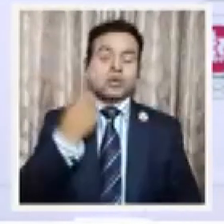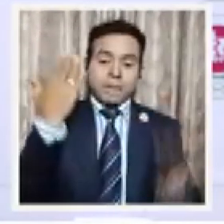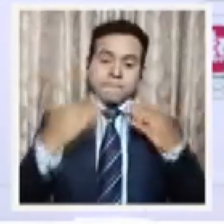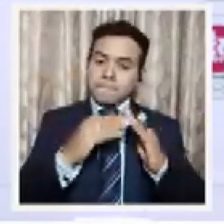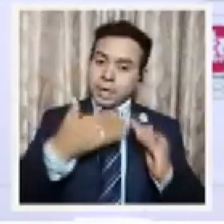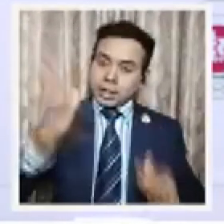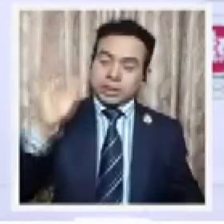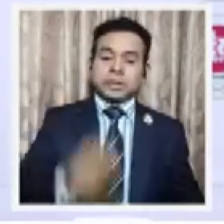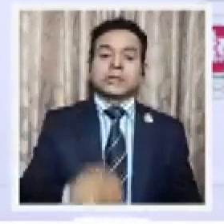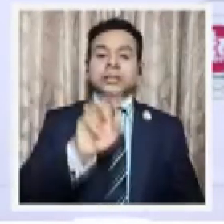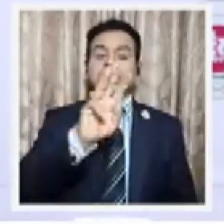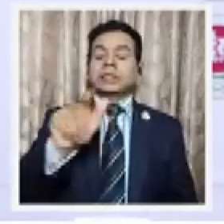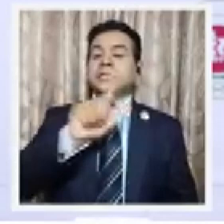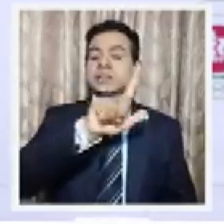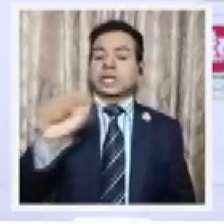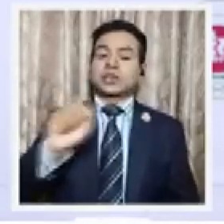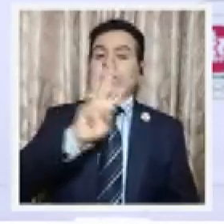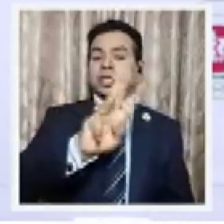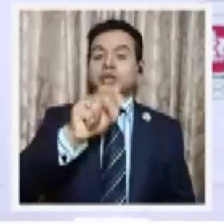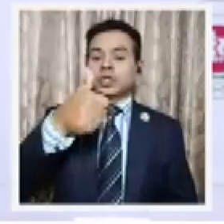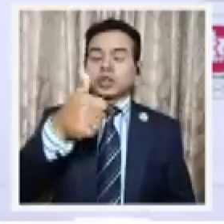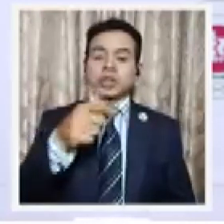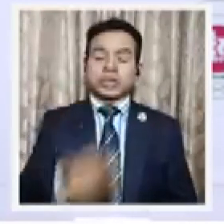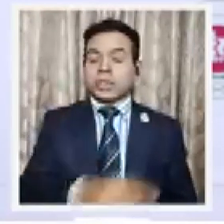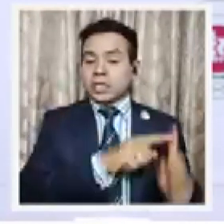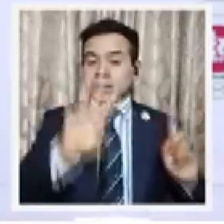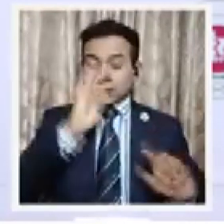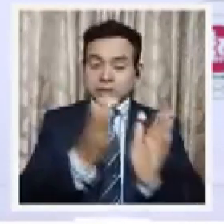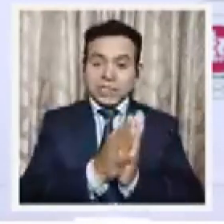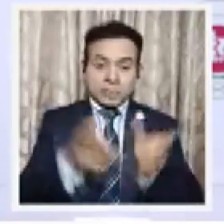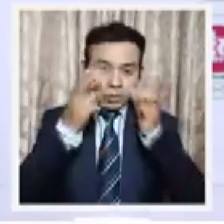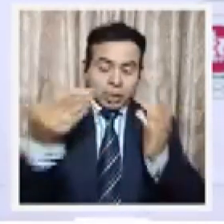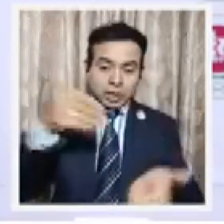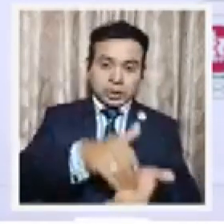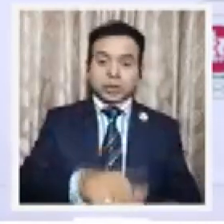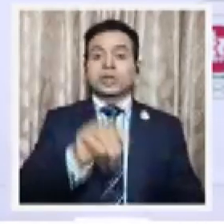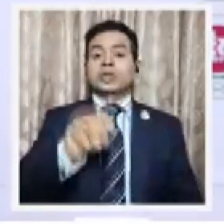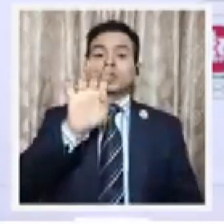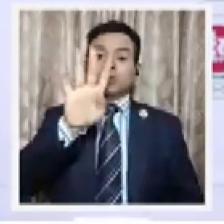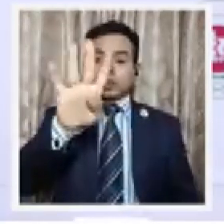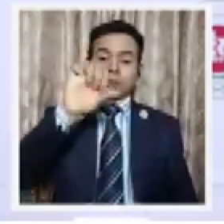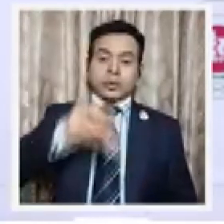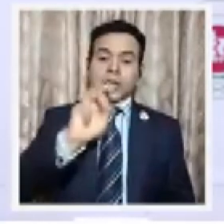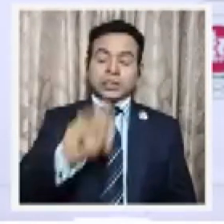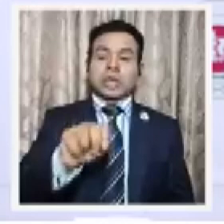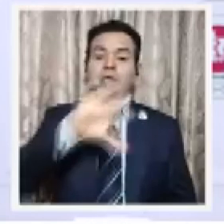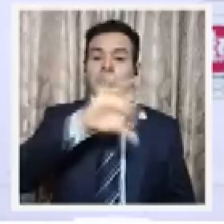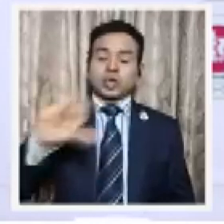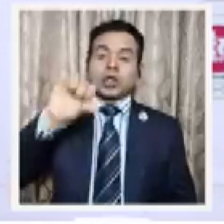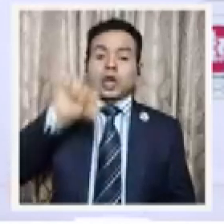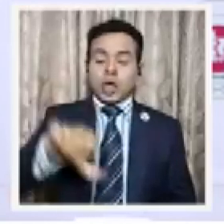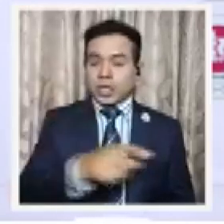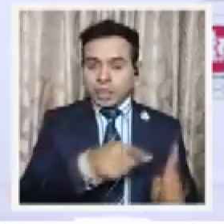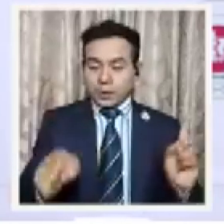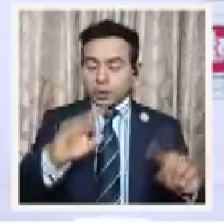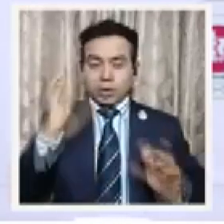আইসোলেশনে গত 24 ঘন্টা যুক্ত হয়েছেন 635 জন, 24 ঘন্টায় আইসোলেশন থেকে ছাড়া পেয়েছেন 736 জন। এ পর্যন্ত